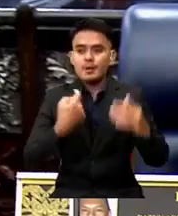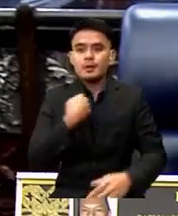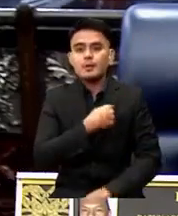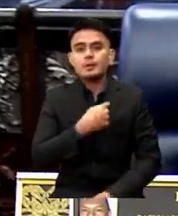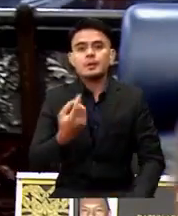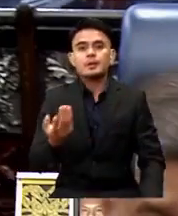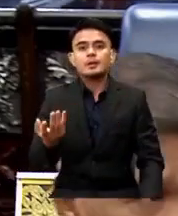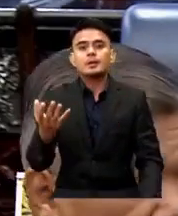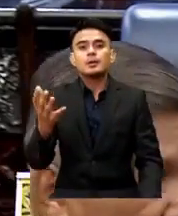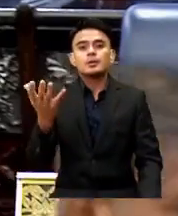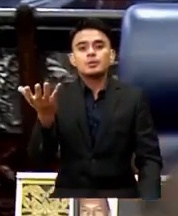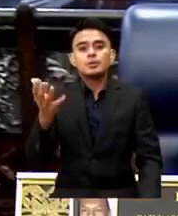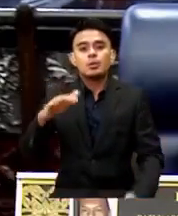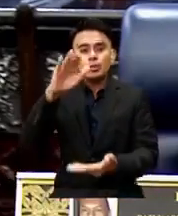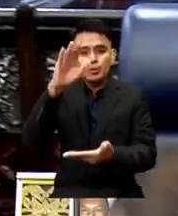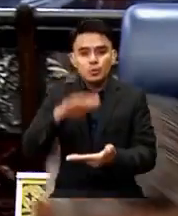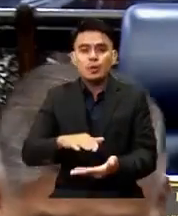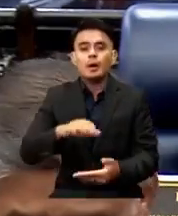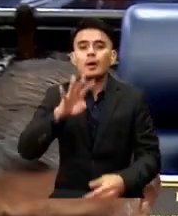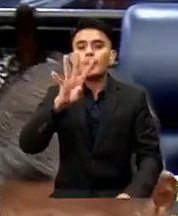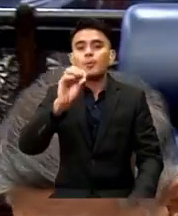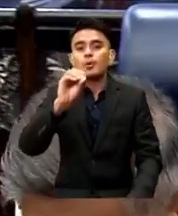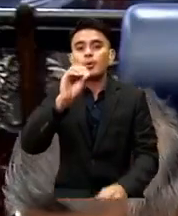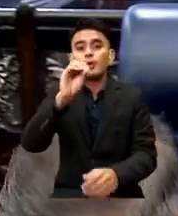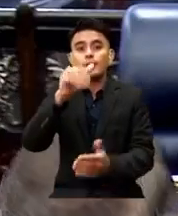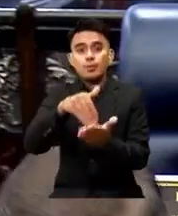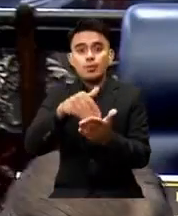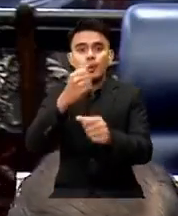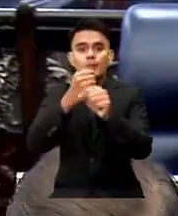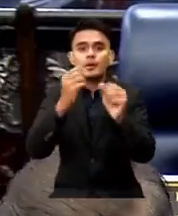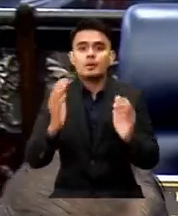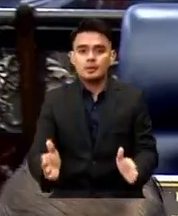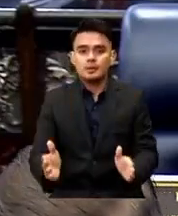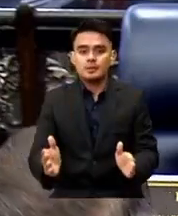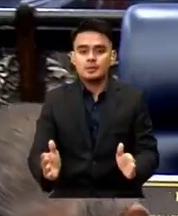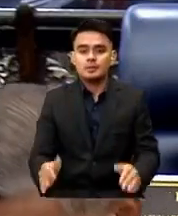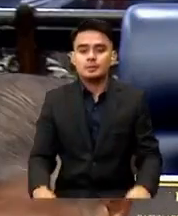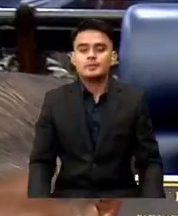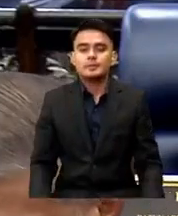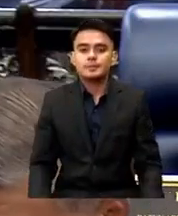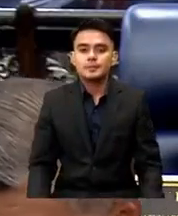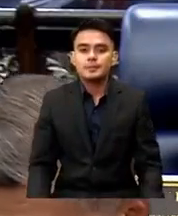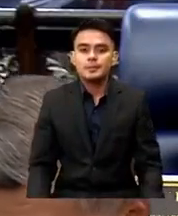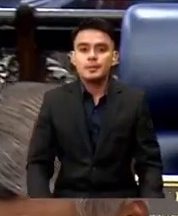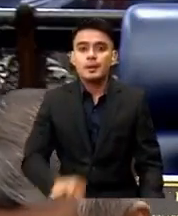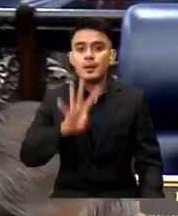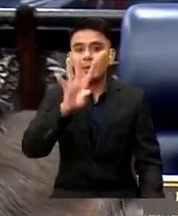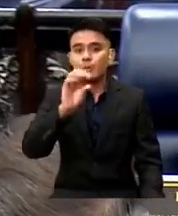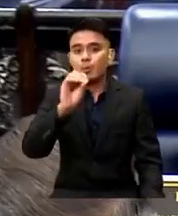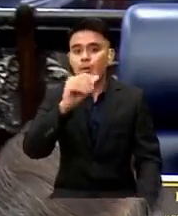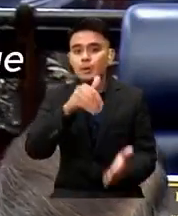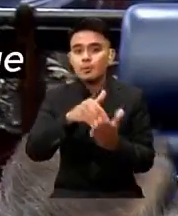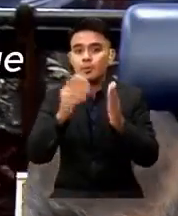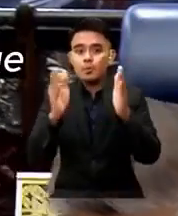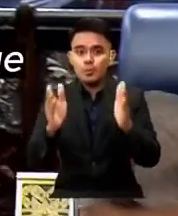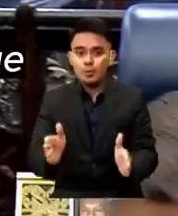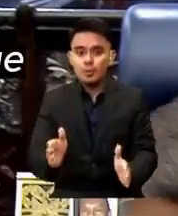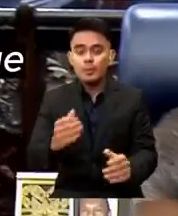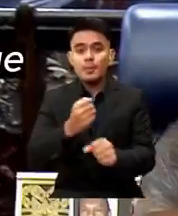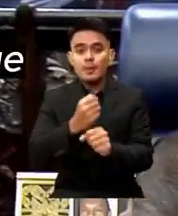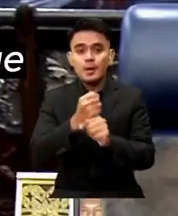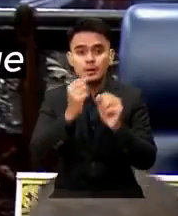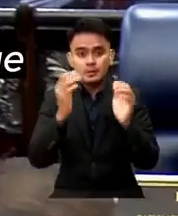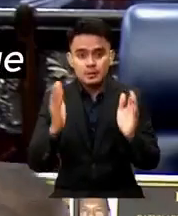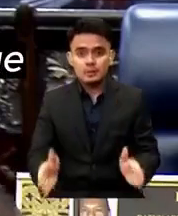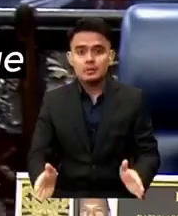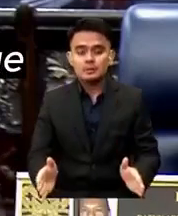kekurangan hampir 40,000 pekerja. Jadi untuk tahun yang berhormat, 40,000 pekerja ini